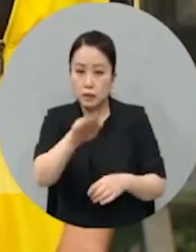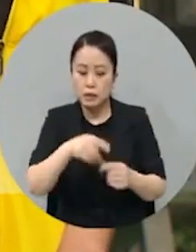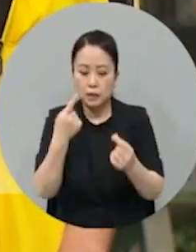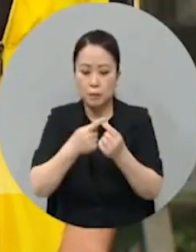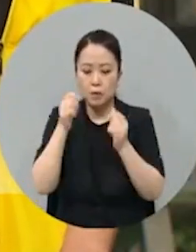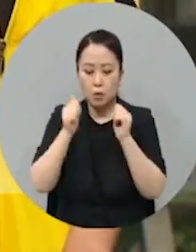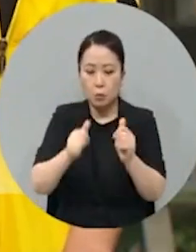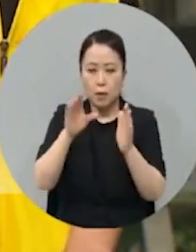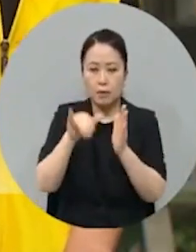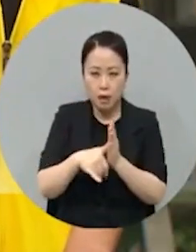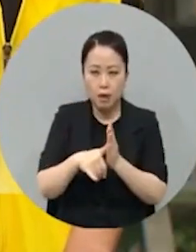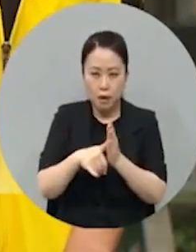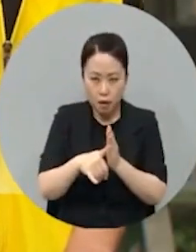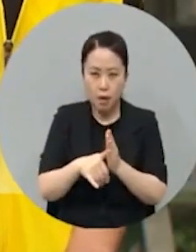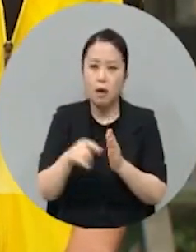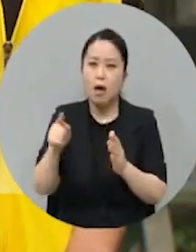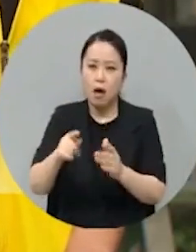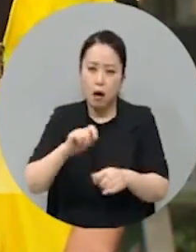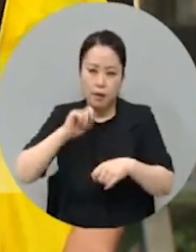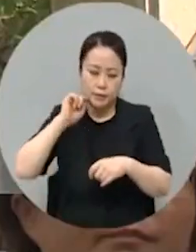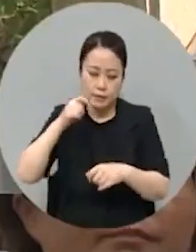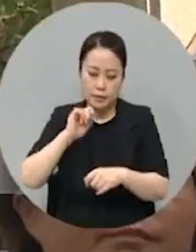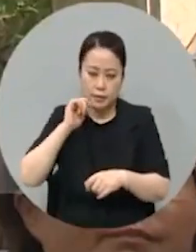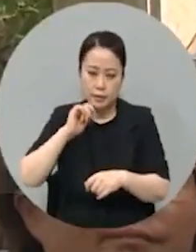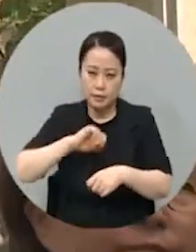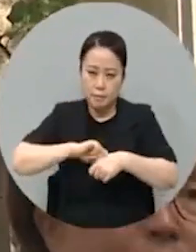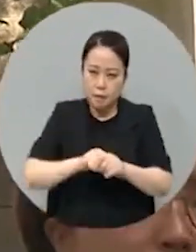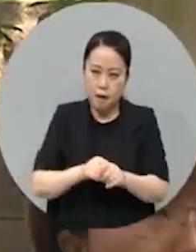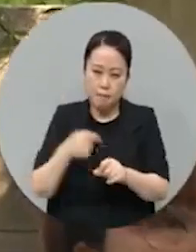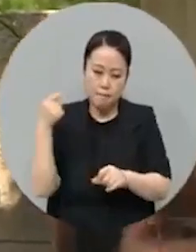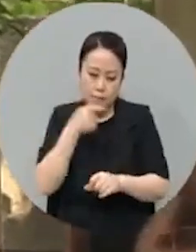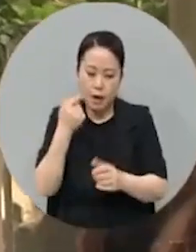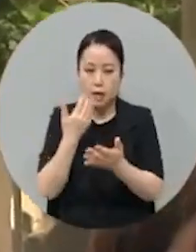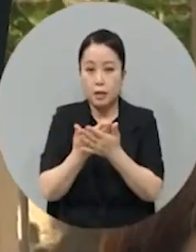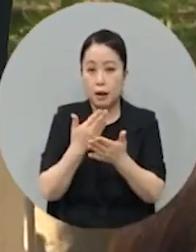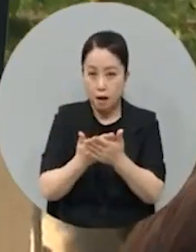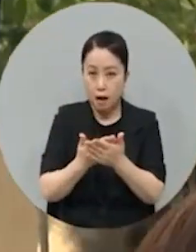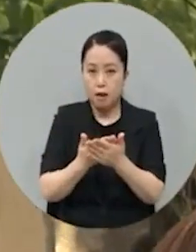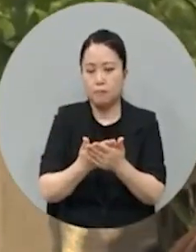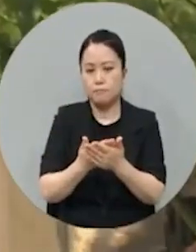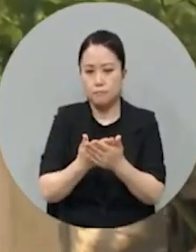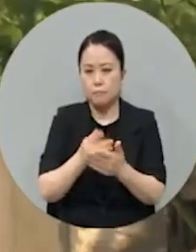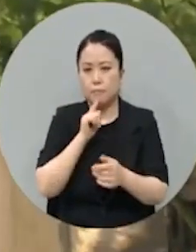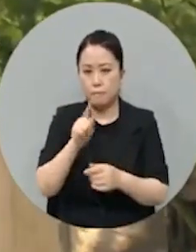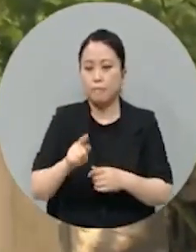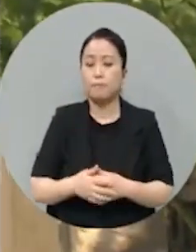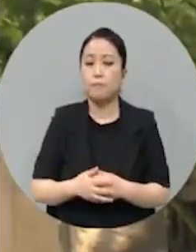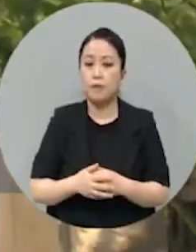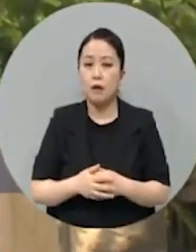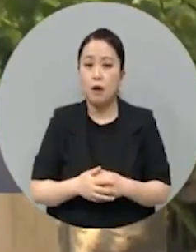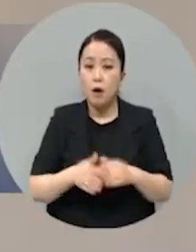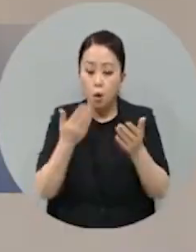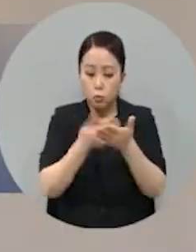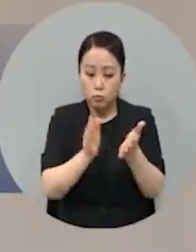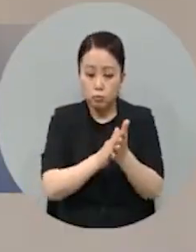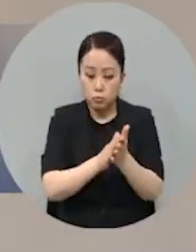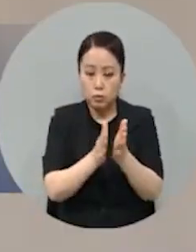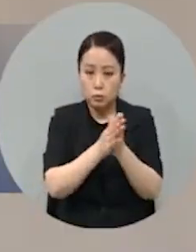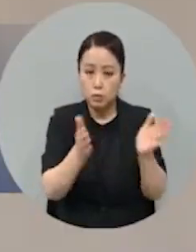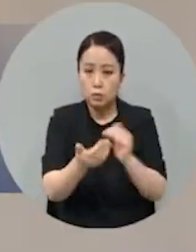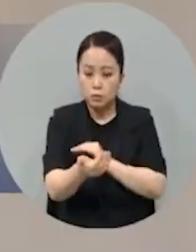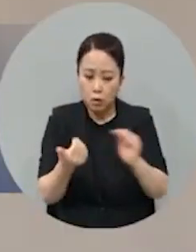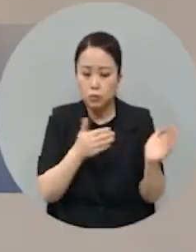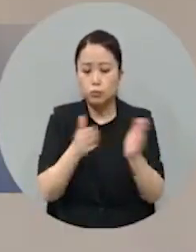재판부에 엄정한 판결을 요구하며 업체 측의 책임 회피를 비판했습니다. 공사 들어가기 전에 미리 준비를 다 하면 되는